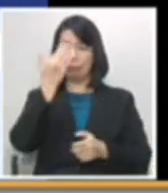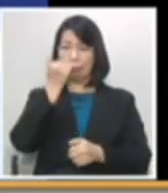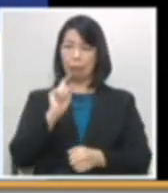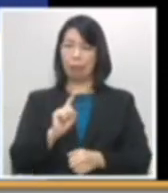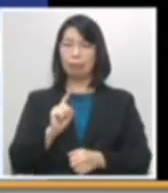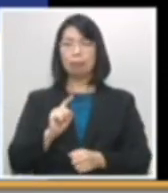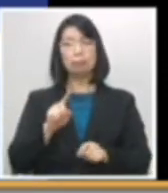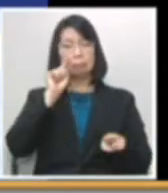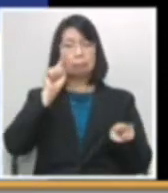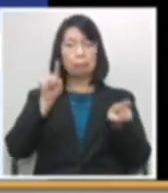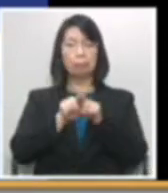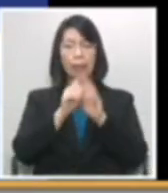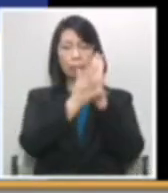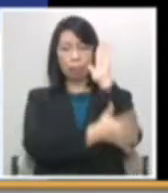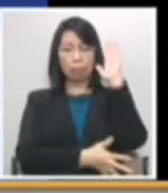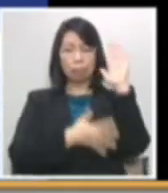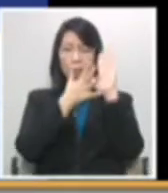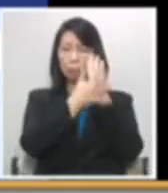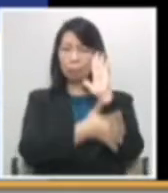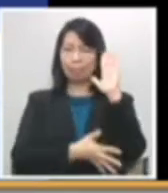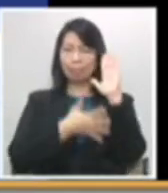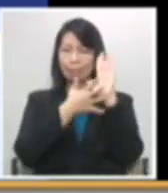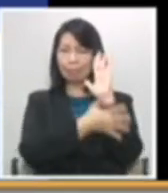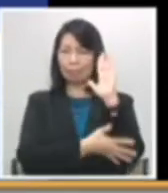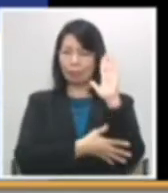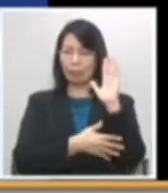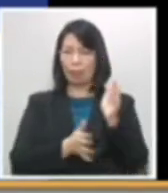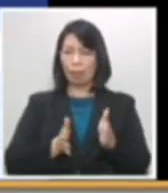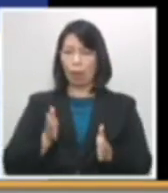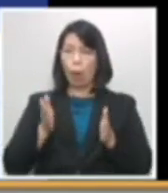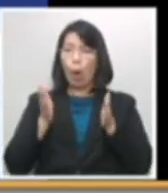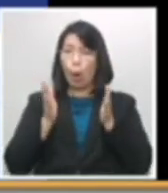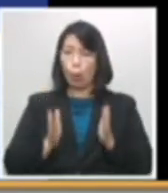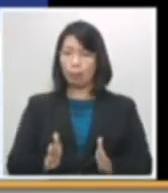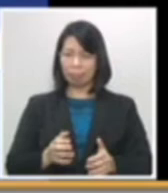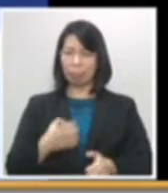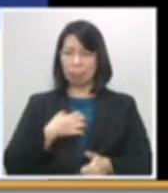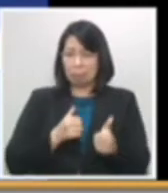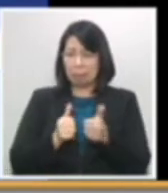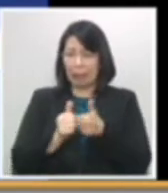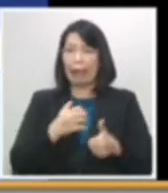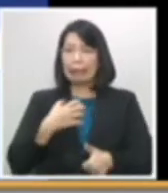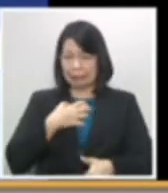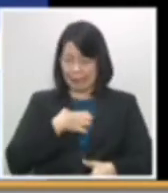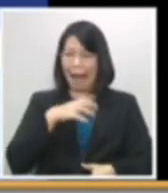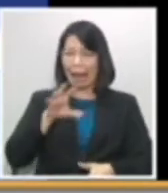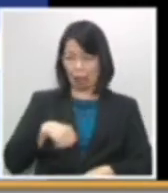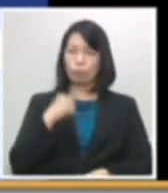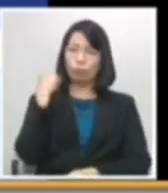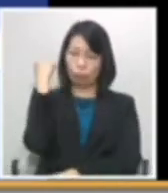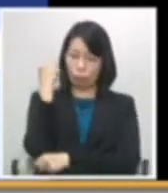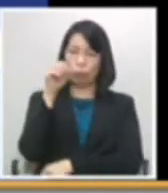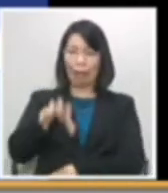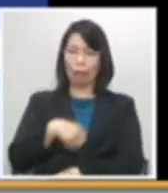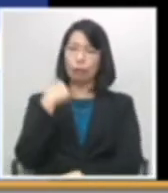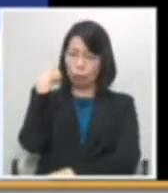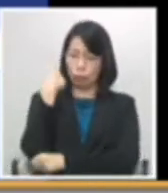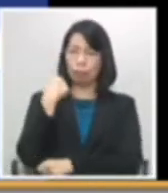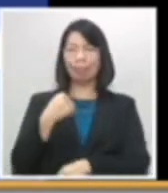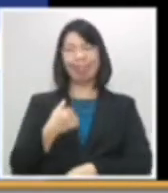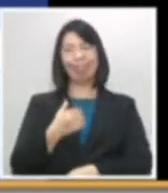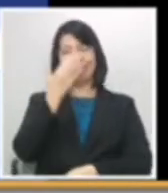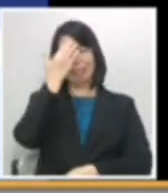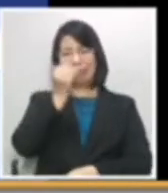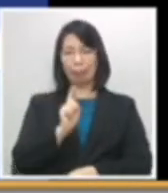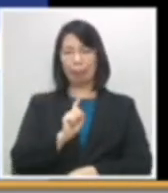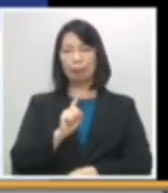ศนี้ประชาชนกำลังแข่งขันกันเป็นคนจนดิฉันอยากจะบอกว่ามันเป็นผลมาจากการ